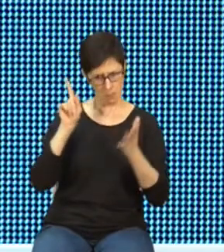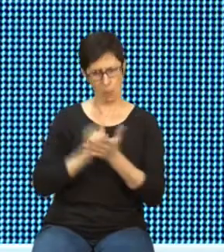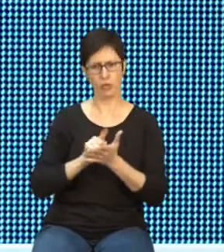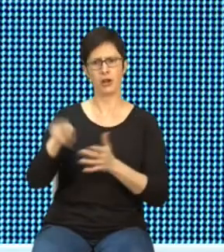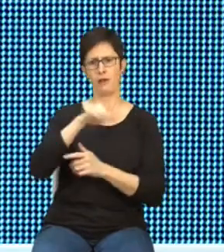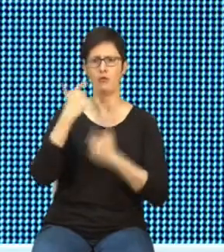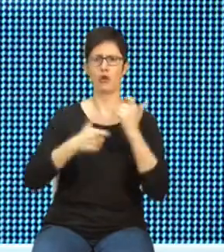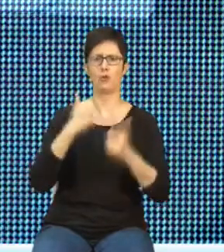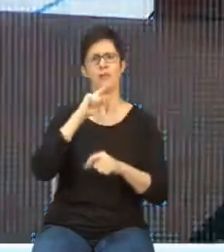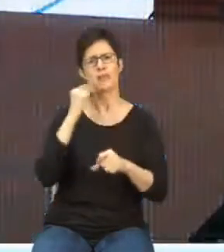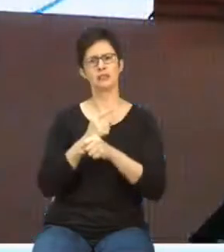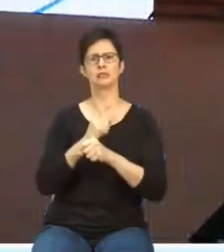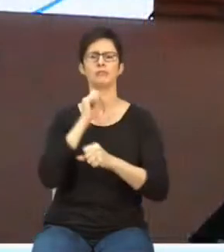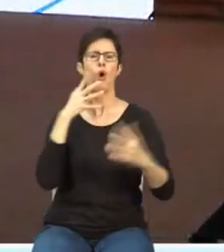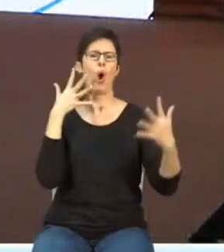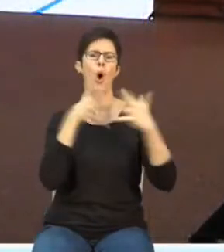tą oceną